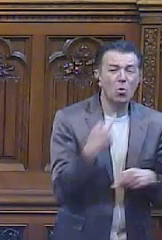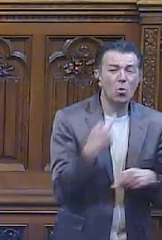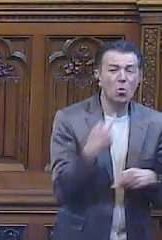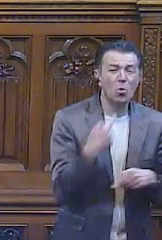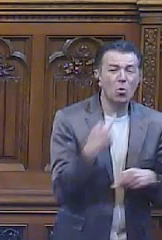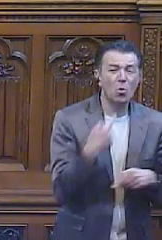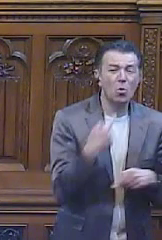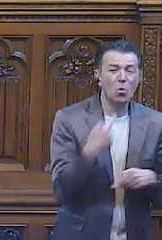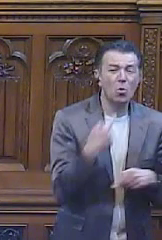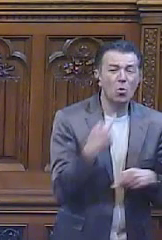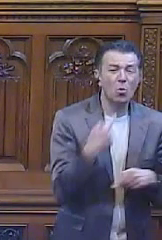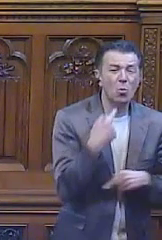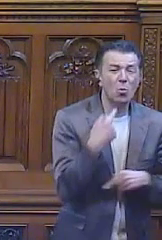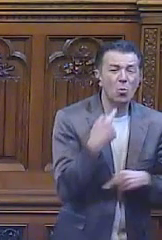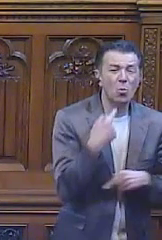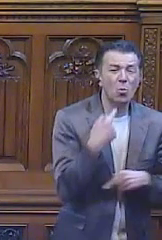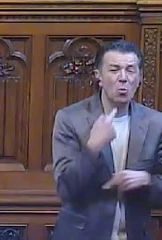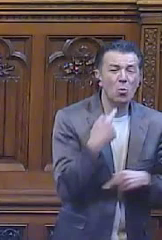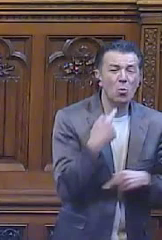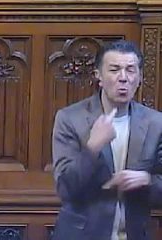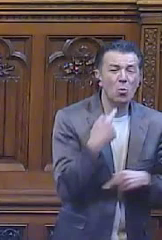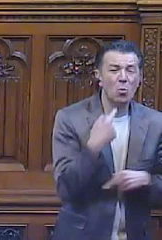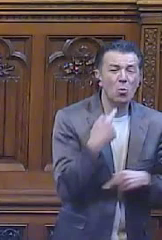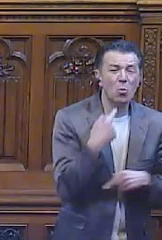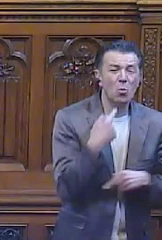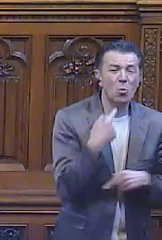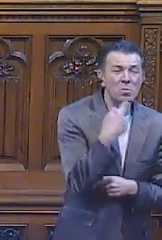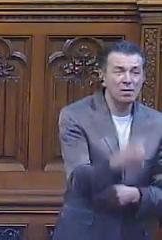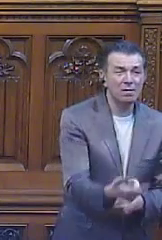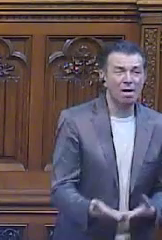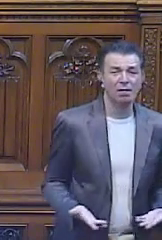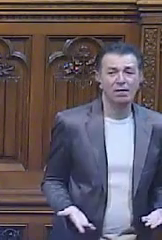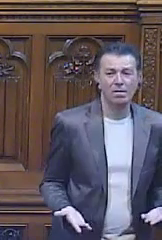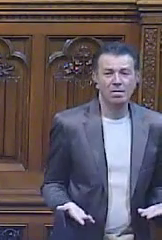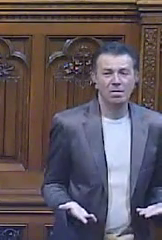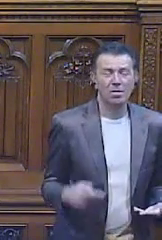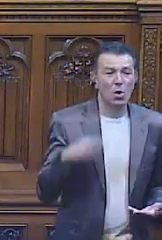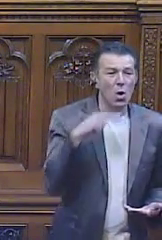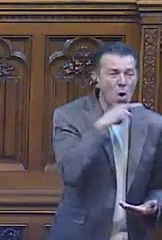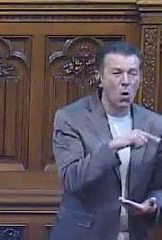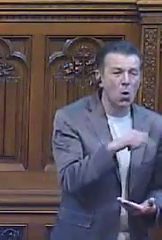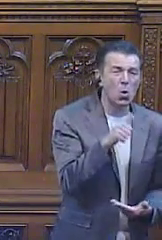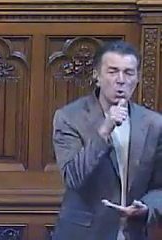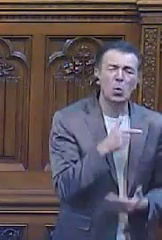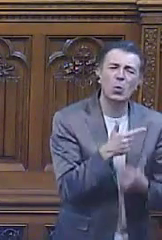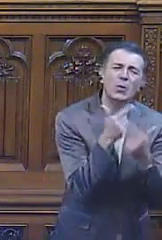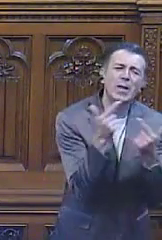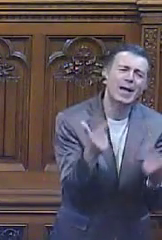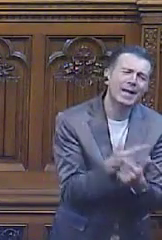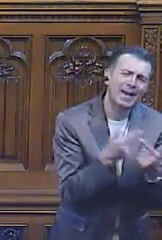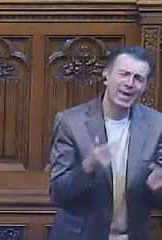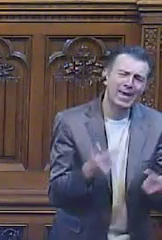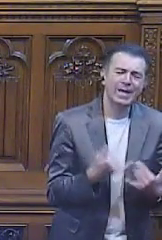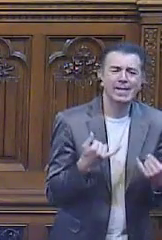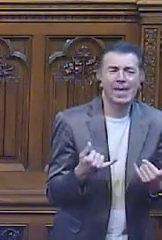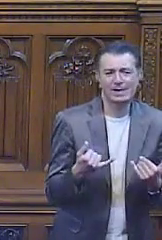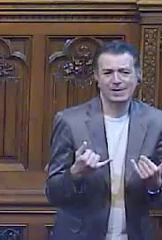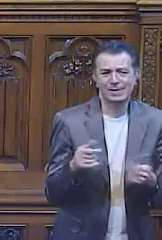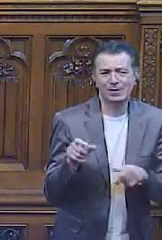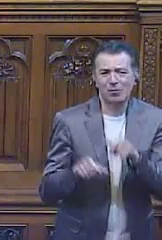Und meine Damen und Herren, warum habe ich das jetzt erwähnt? Das habe ich aus dem Grund erwähnt, weil ja Rot und Grün uns immer erklären, dass gerade die Syrer